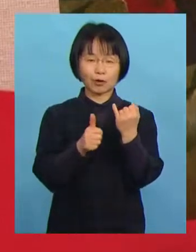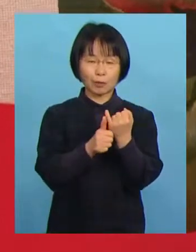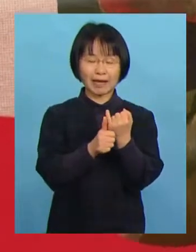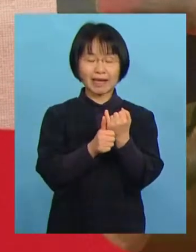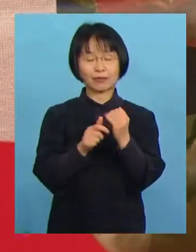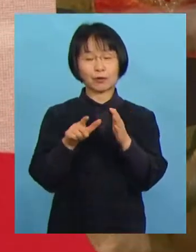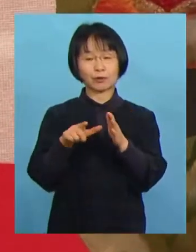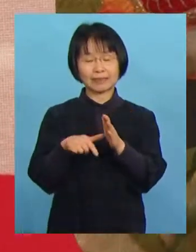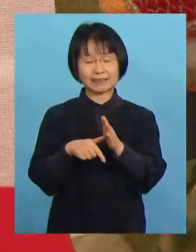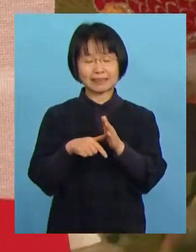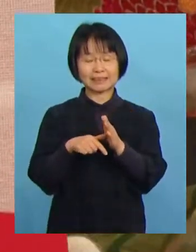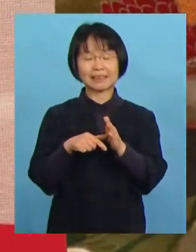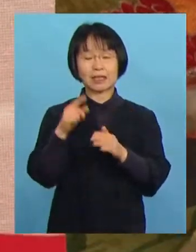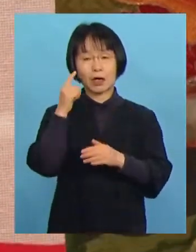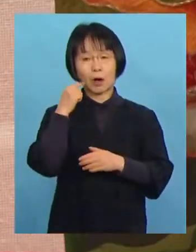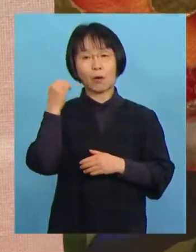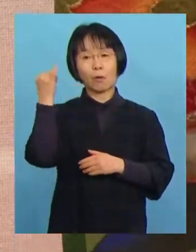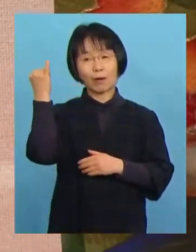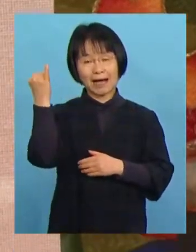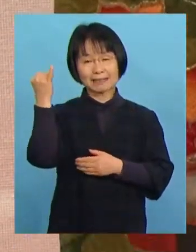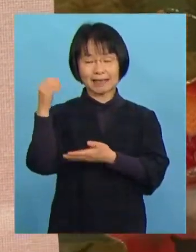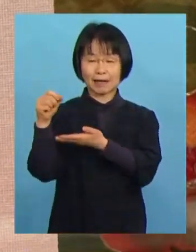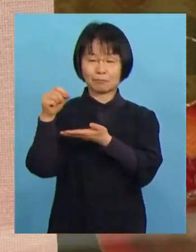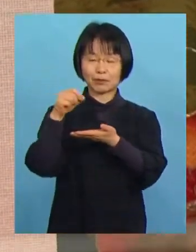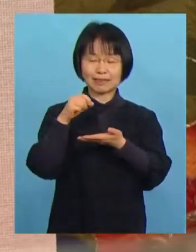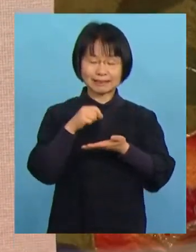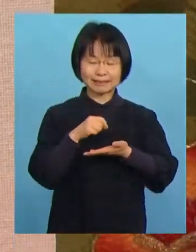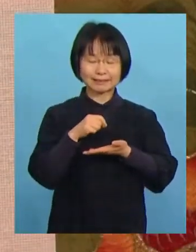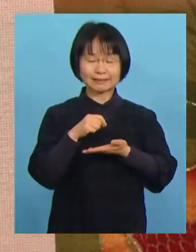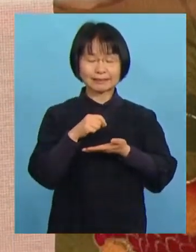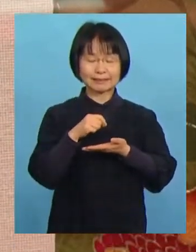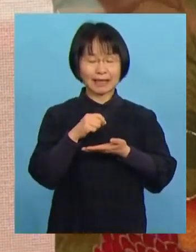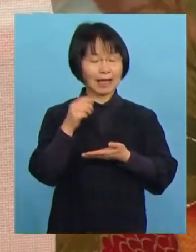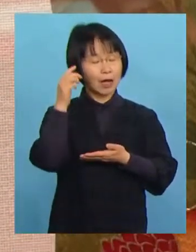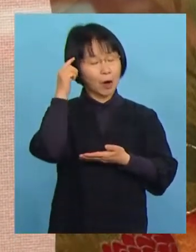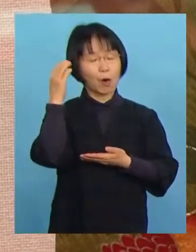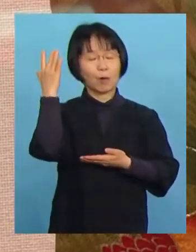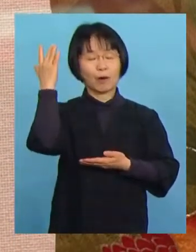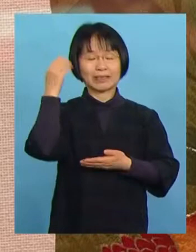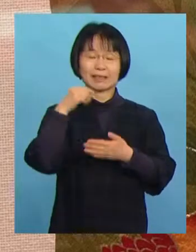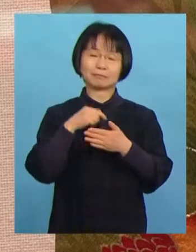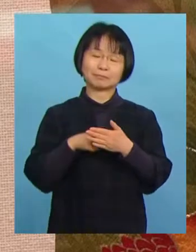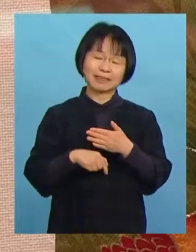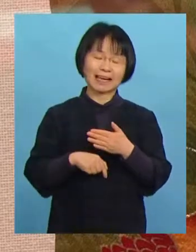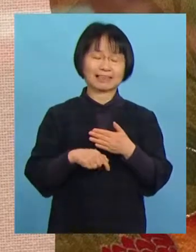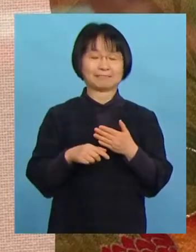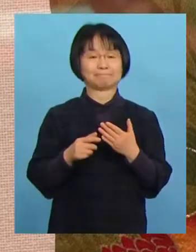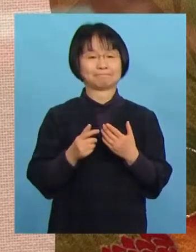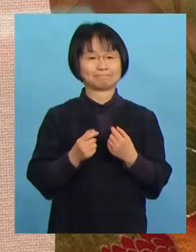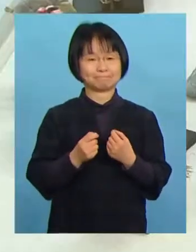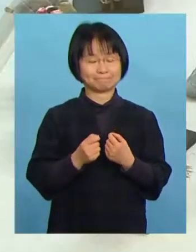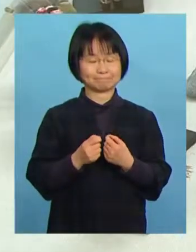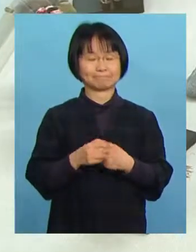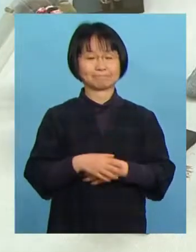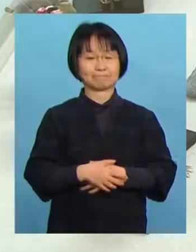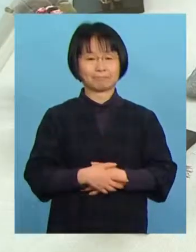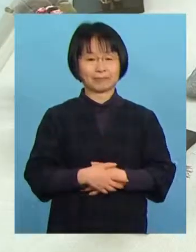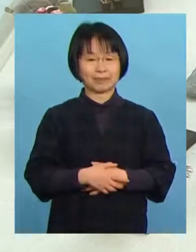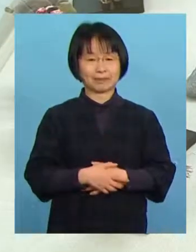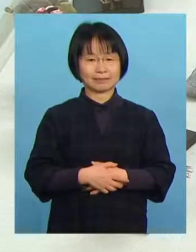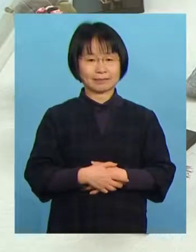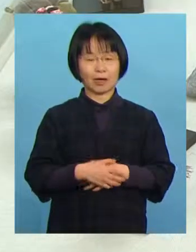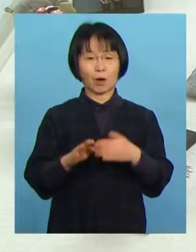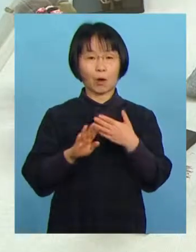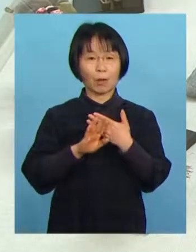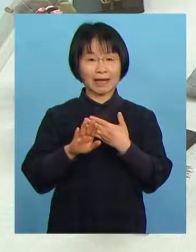お嫁入りの時にお母さんが持たせてくれた思い出深いものというふうにおっしゃっておられました。 はい、 他